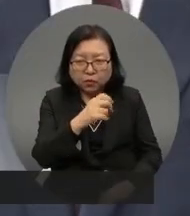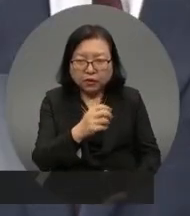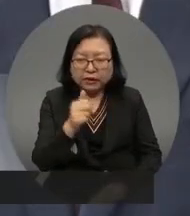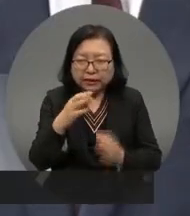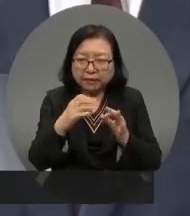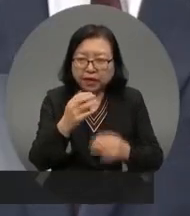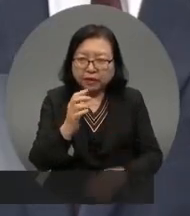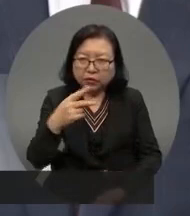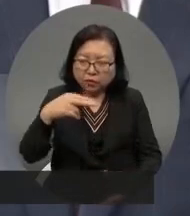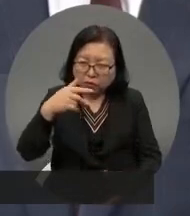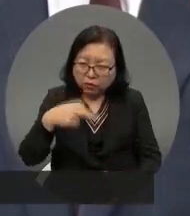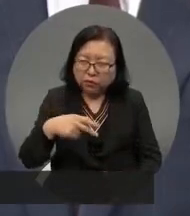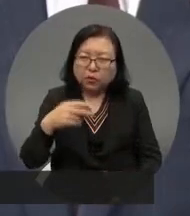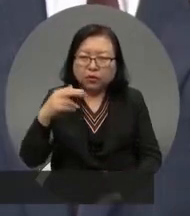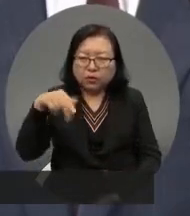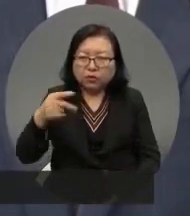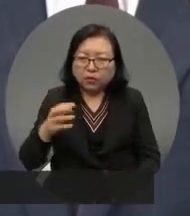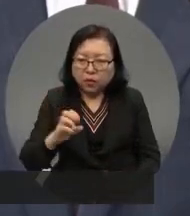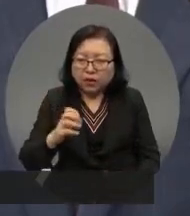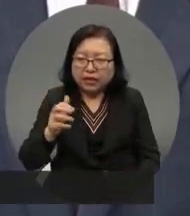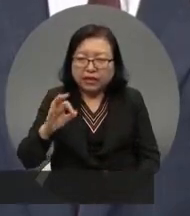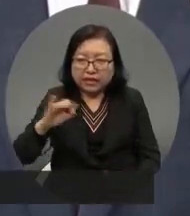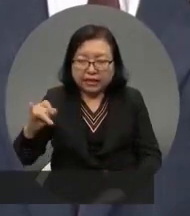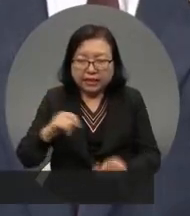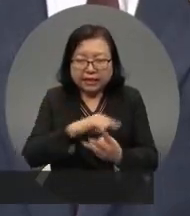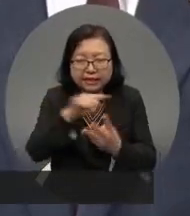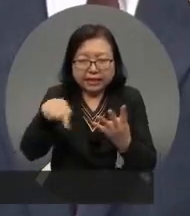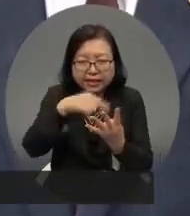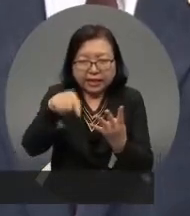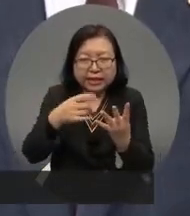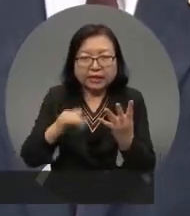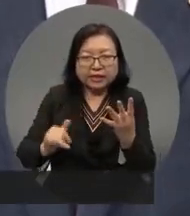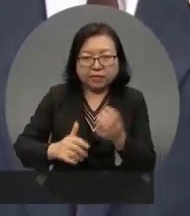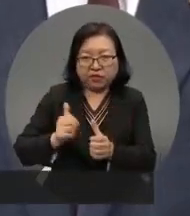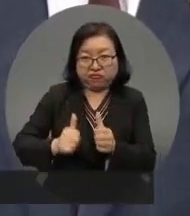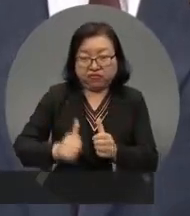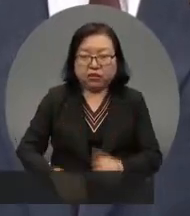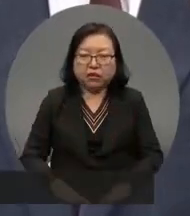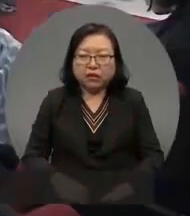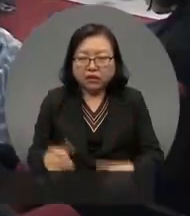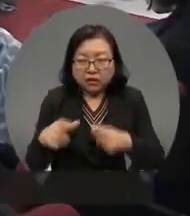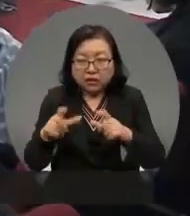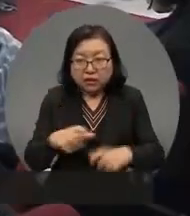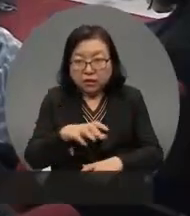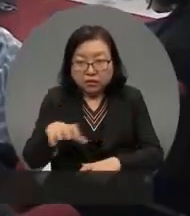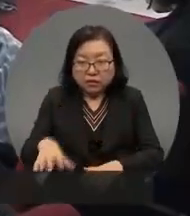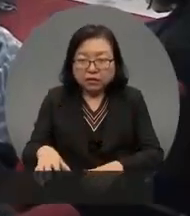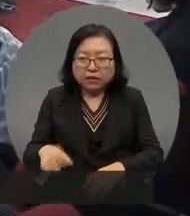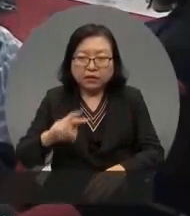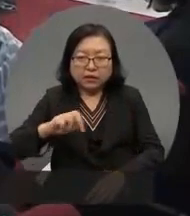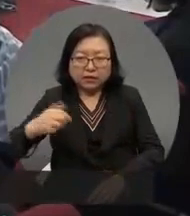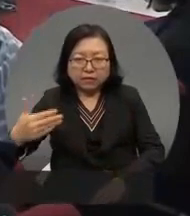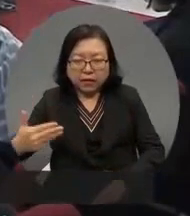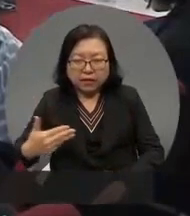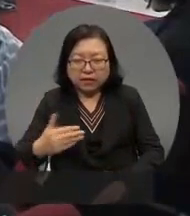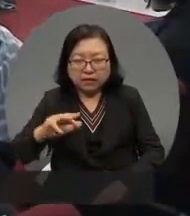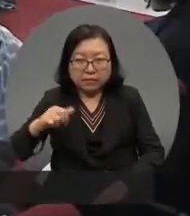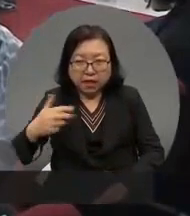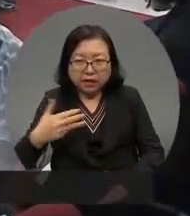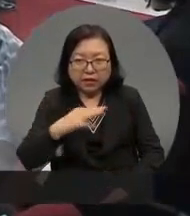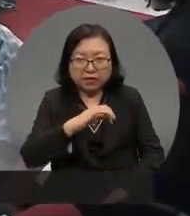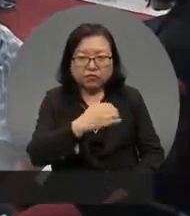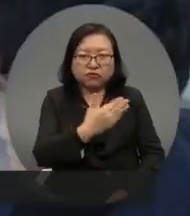김학도, 송태영, 이웃기 등 4자 경선으로 치러집니다. 이들 지역 경선은 오는 28일과 29일 이틀